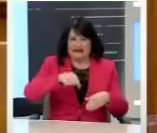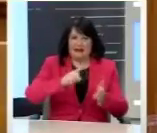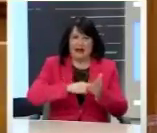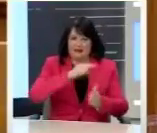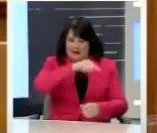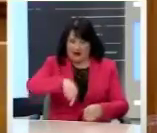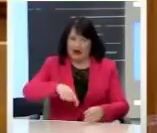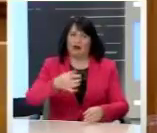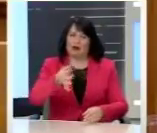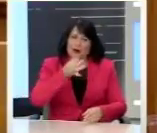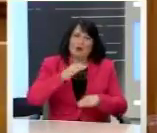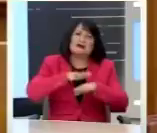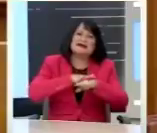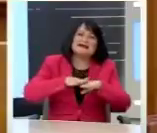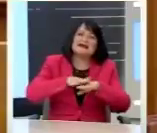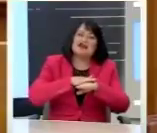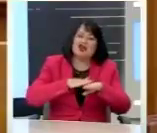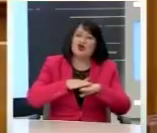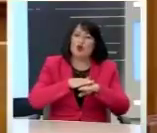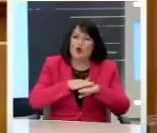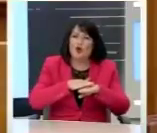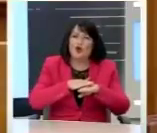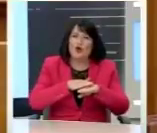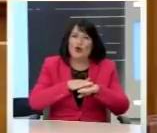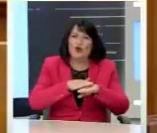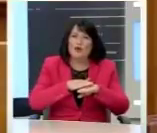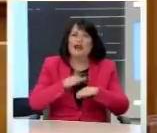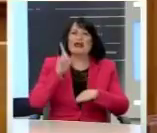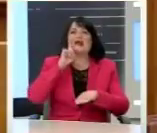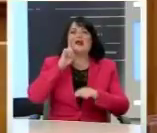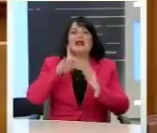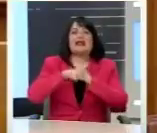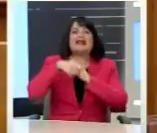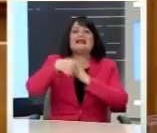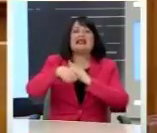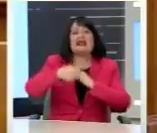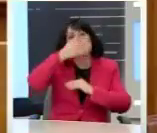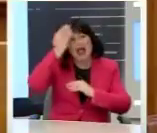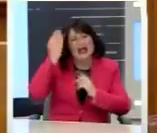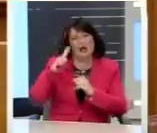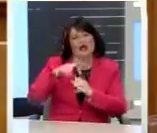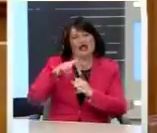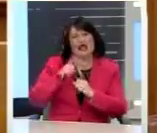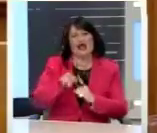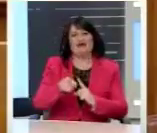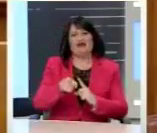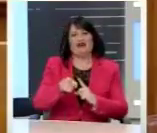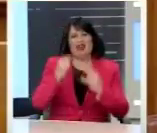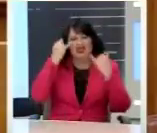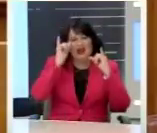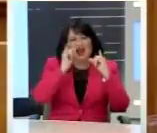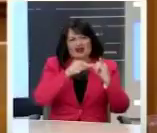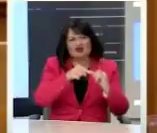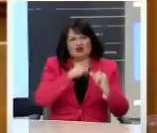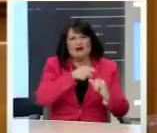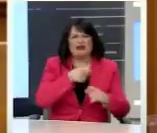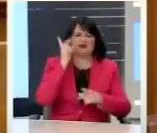συγγνώμη από την έτοιμη εισαγγελέα που συκοφαντούσαν, έχουν το θράσος να παριστάνουν τους κατηγόρους.